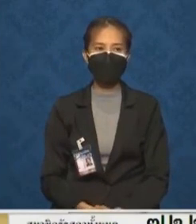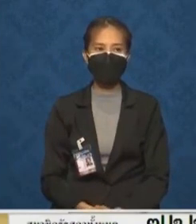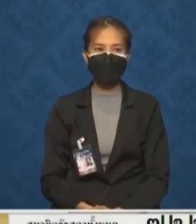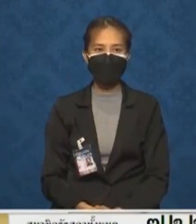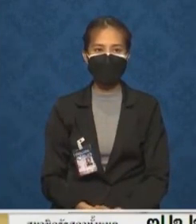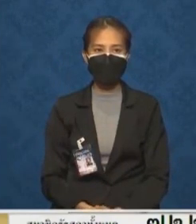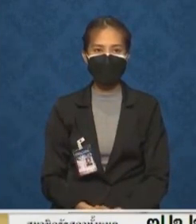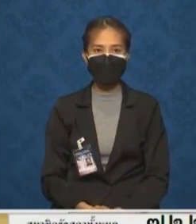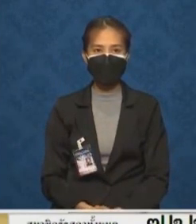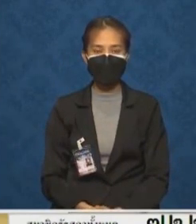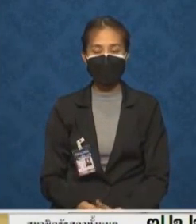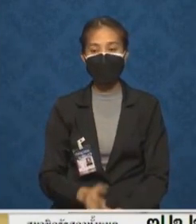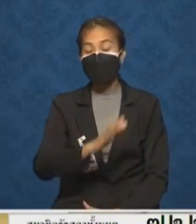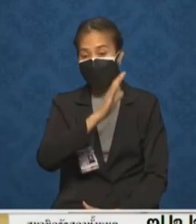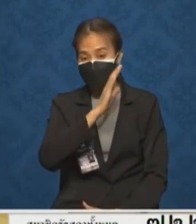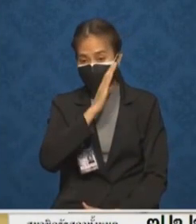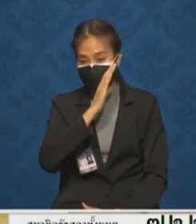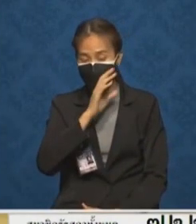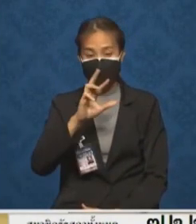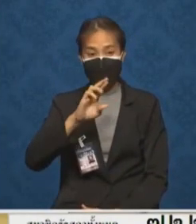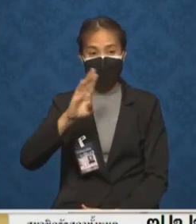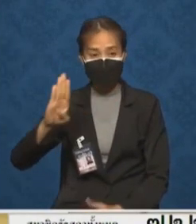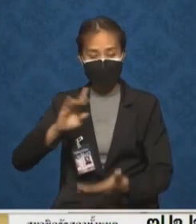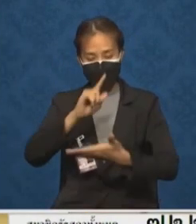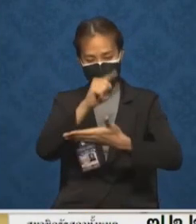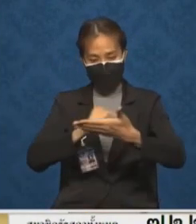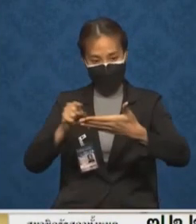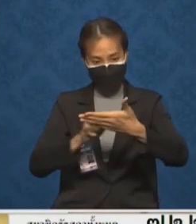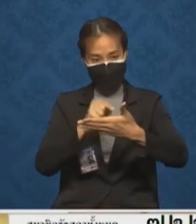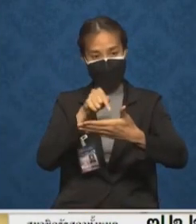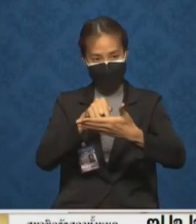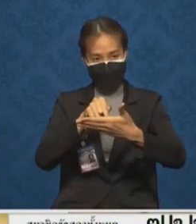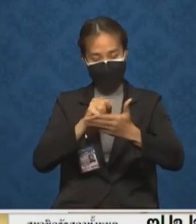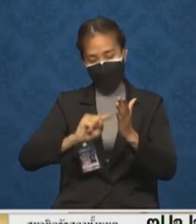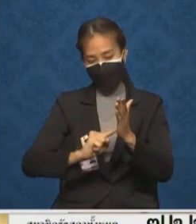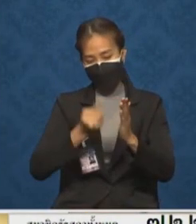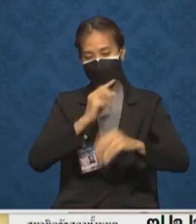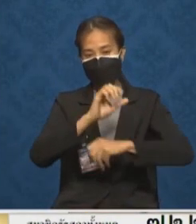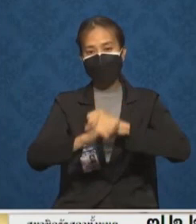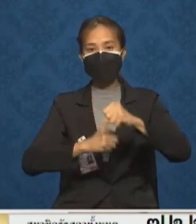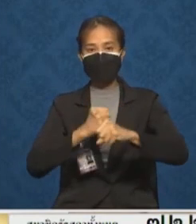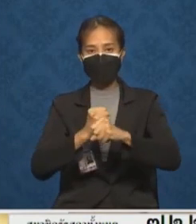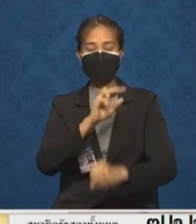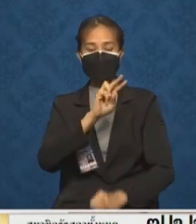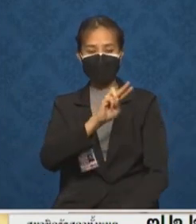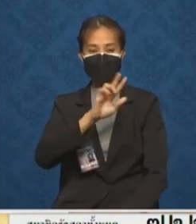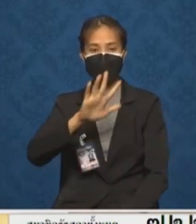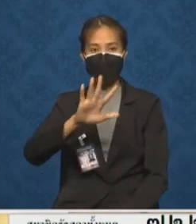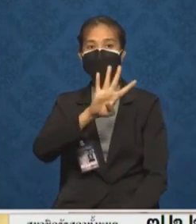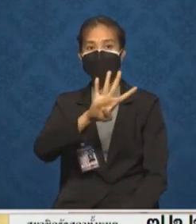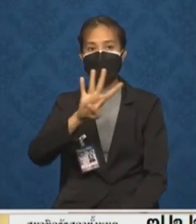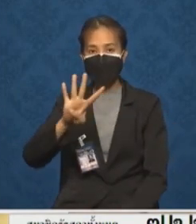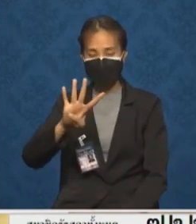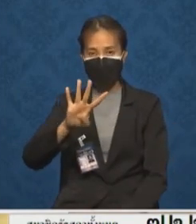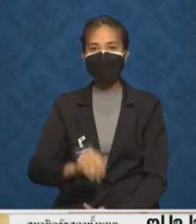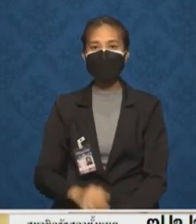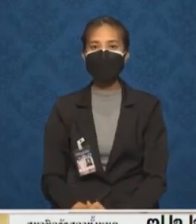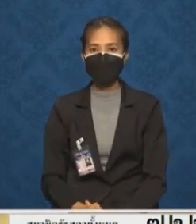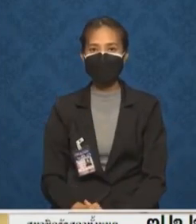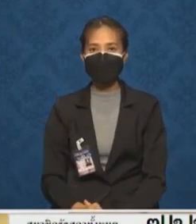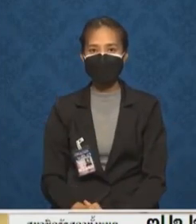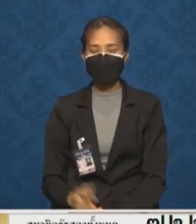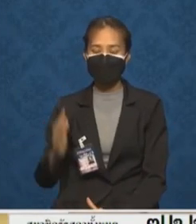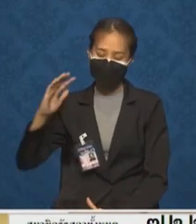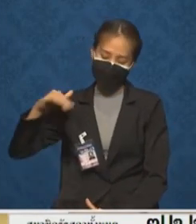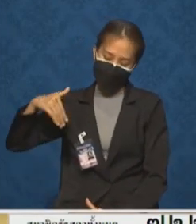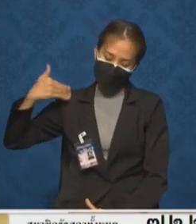ว่าหลังจากที่ได้มีการนำระบบเลือกตั้งที่ว่านี้มาใช้ตั้งแต่ปี2544เป็นต้นมาครับม